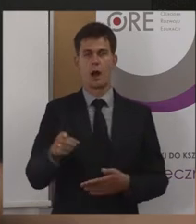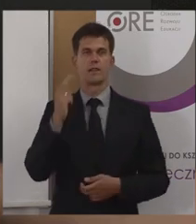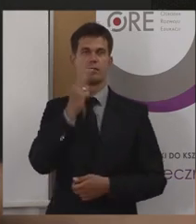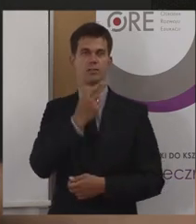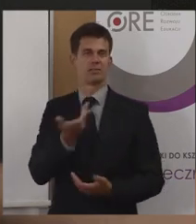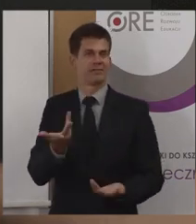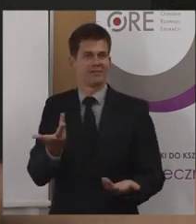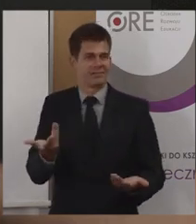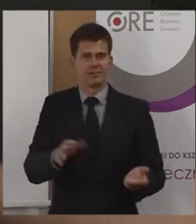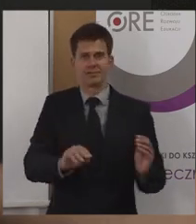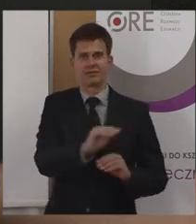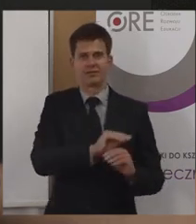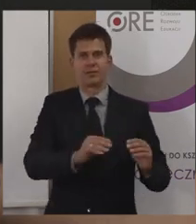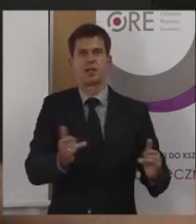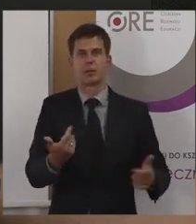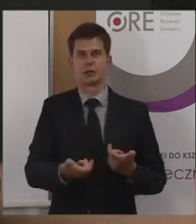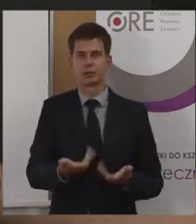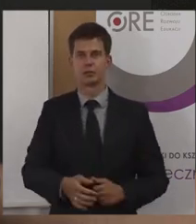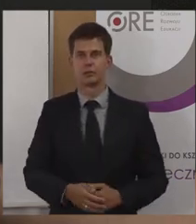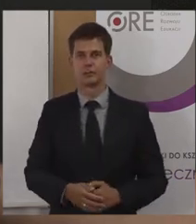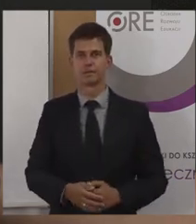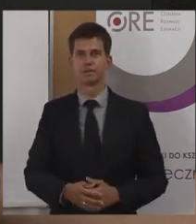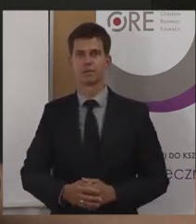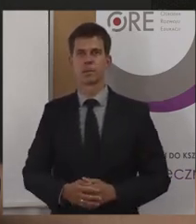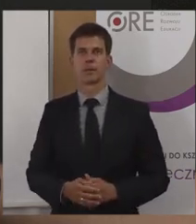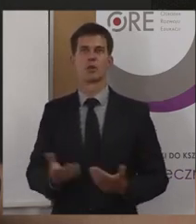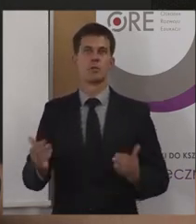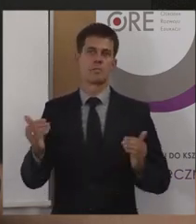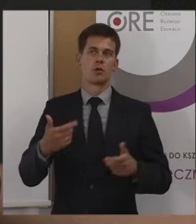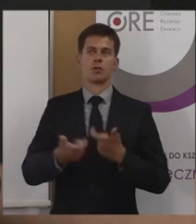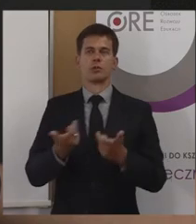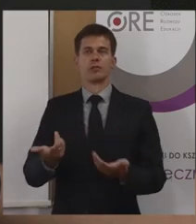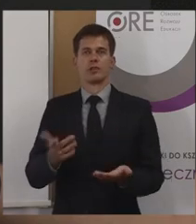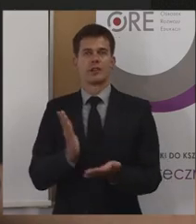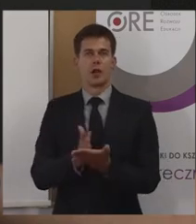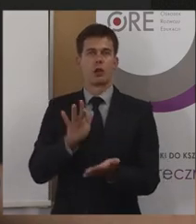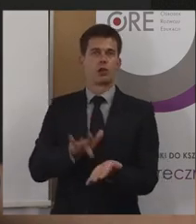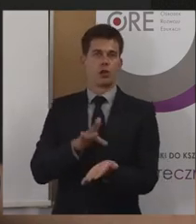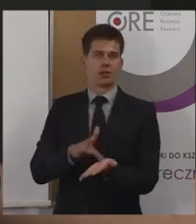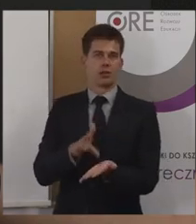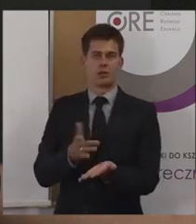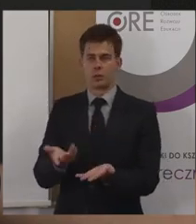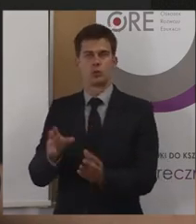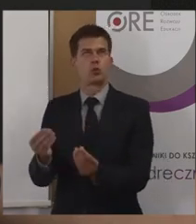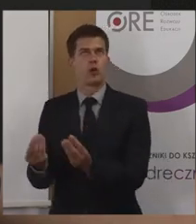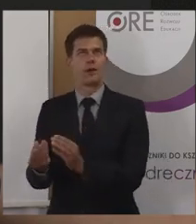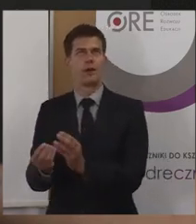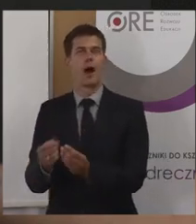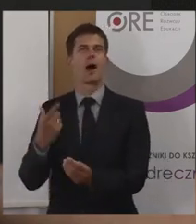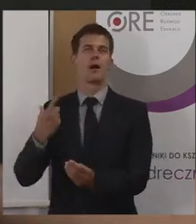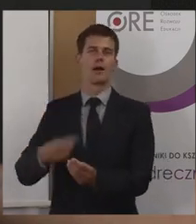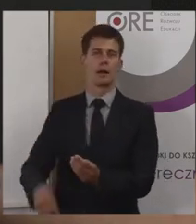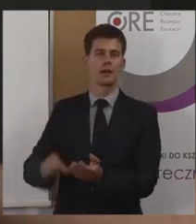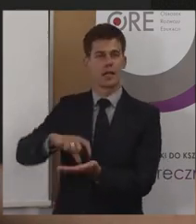dziecka niewidomego trzeba mu to przekazać po prostu na dotyk i będą niezbędne, w moim przynajmniej